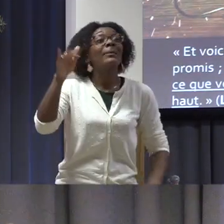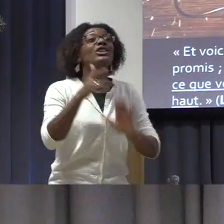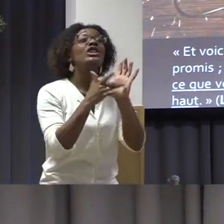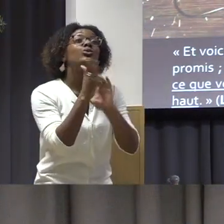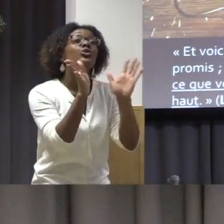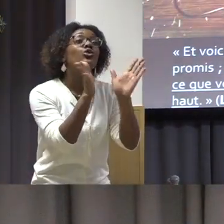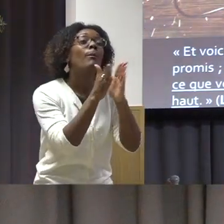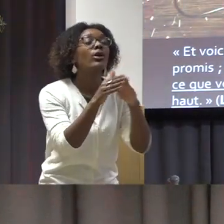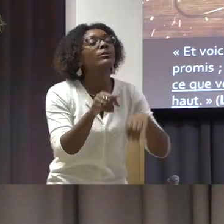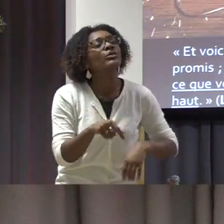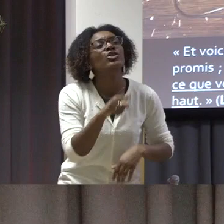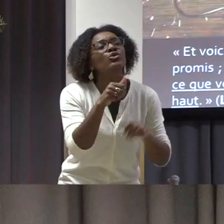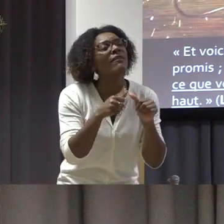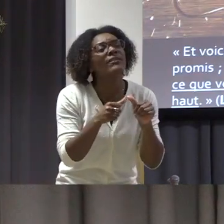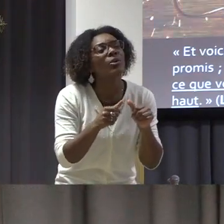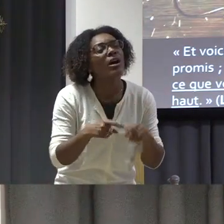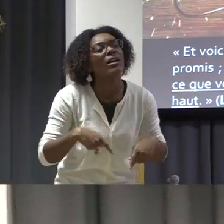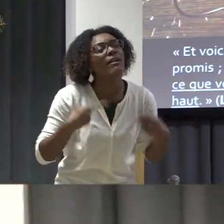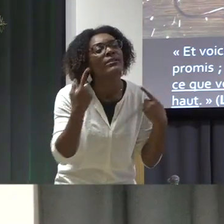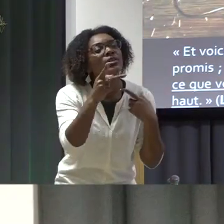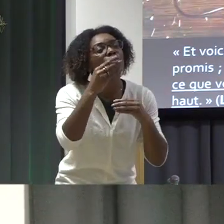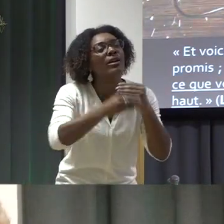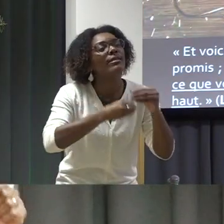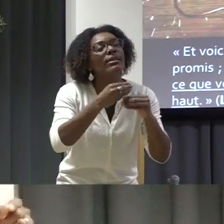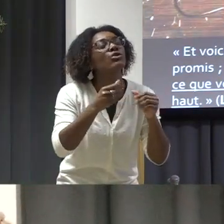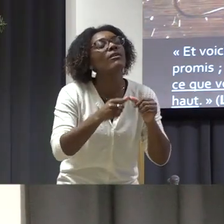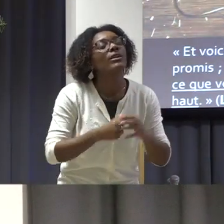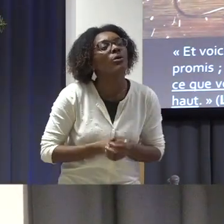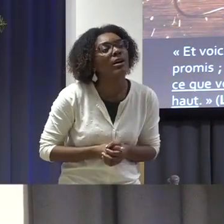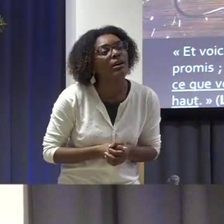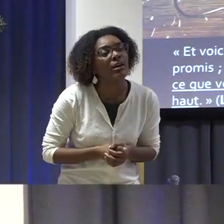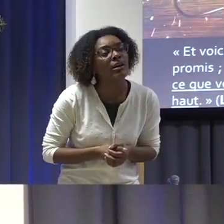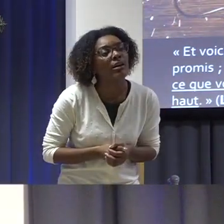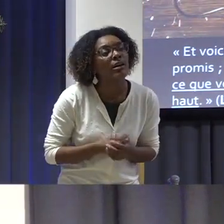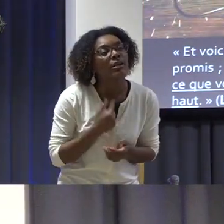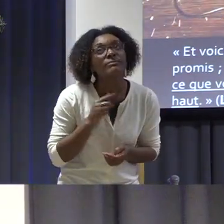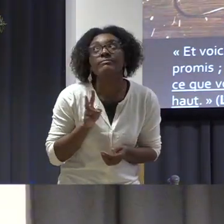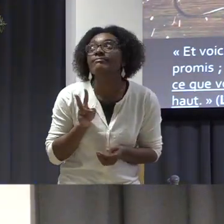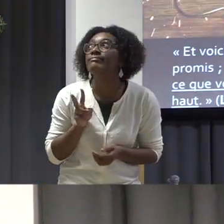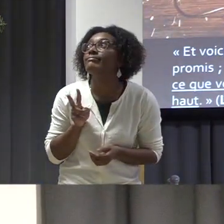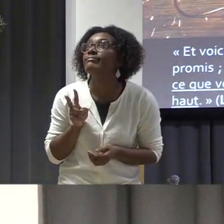sa vie sur terre comment il aurait il aura vécu sur têt sur cette terre